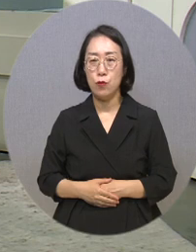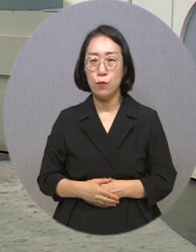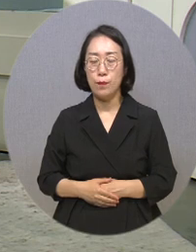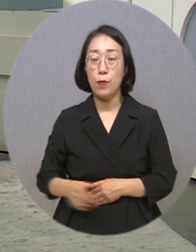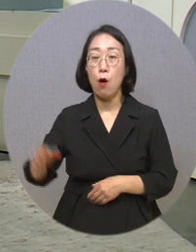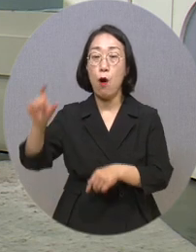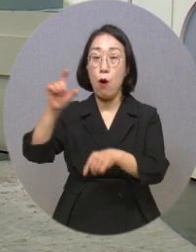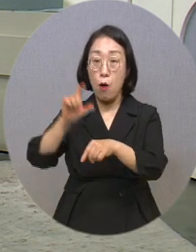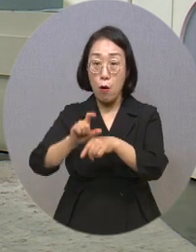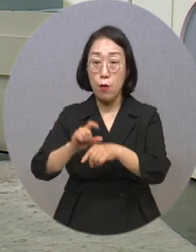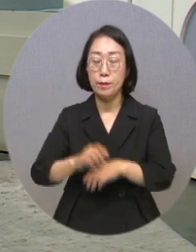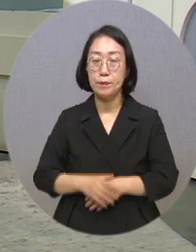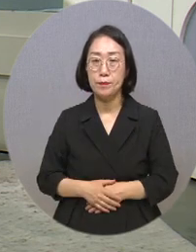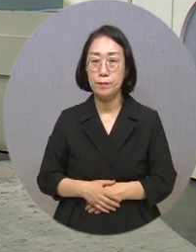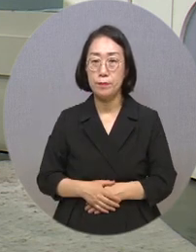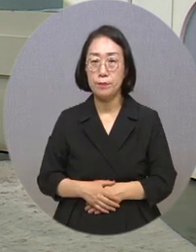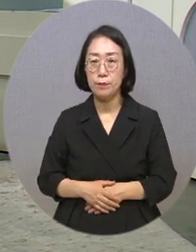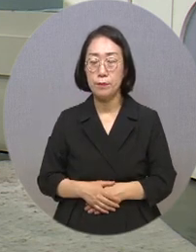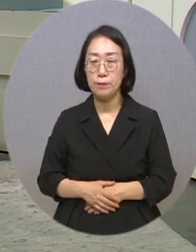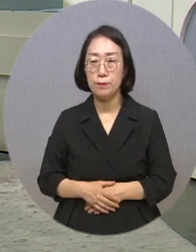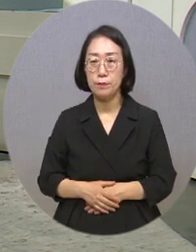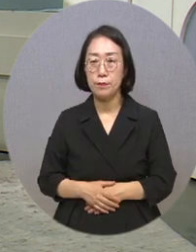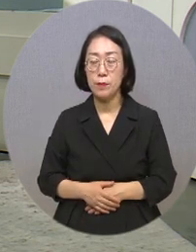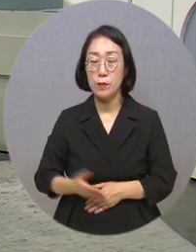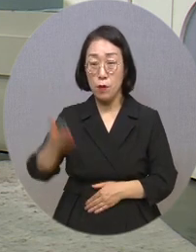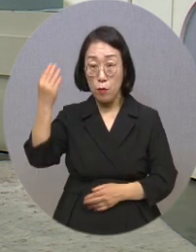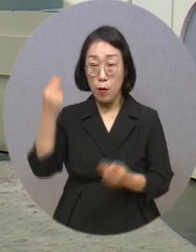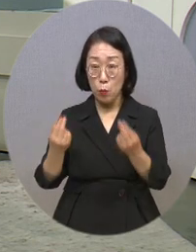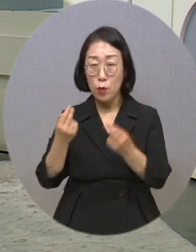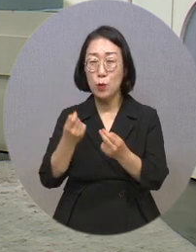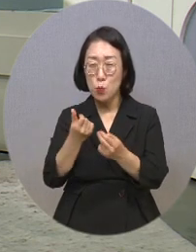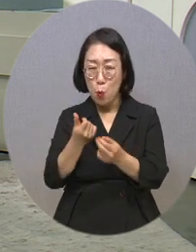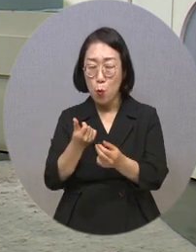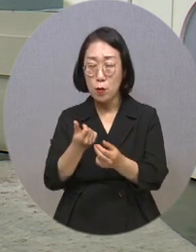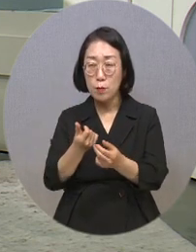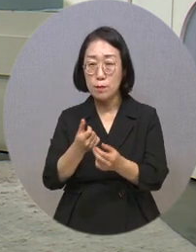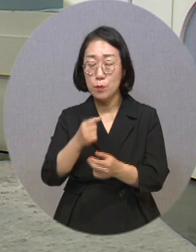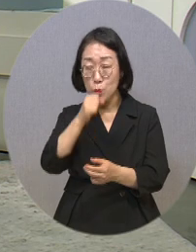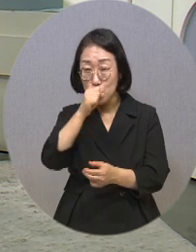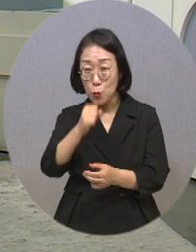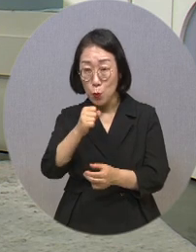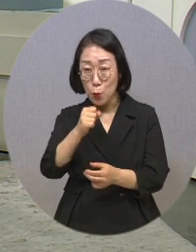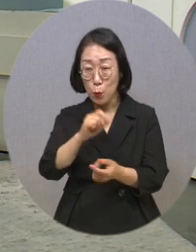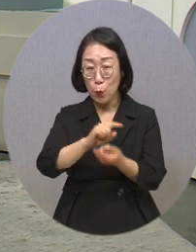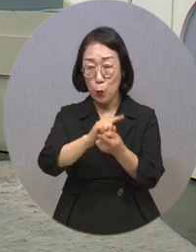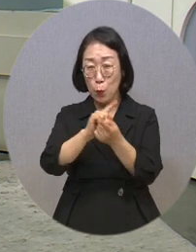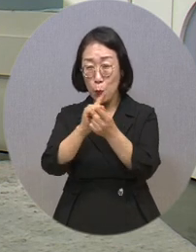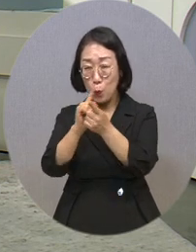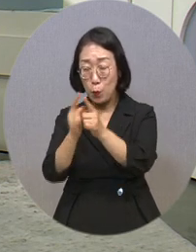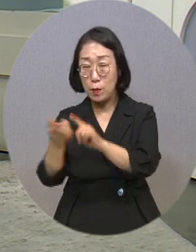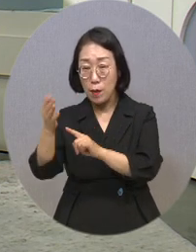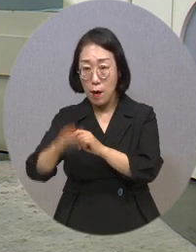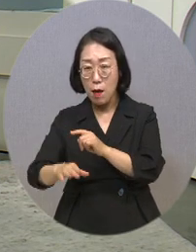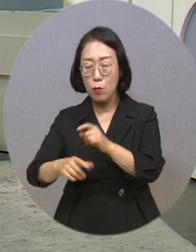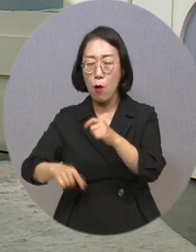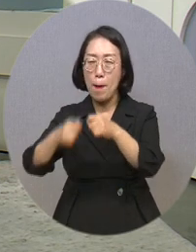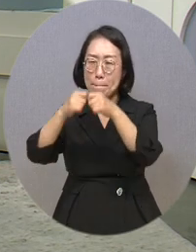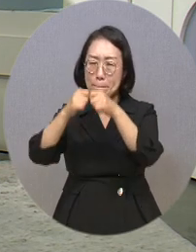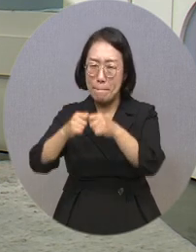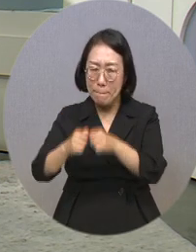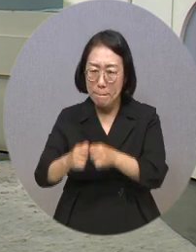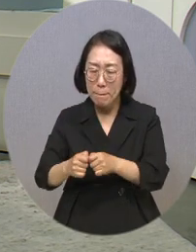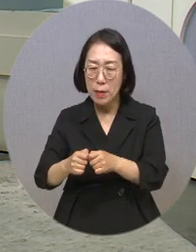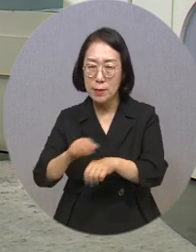더 물론 이제 총량은 많이 늘었는데 그 제대로 된 그 촘촘하게